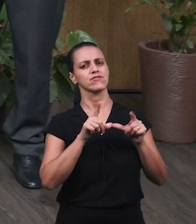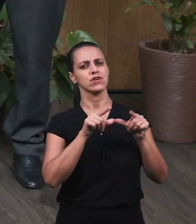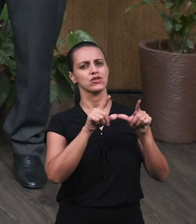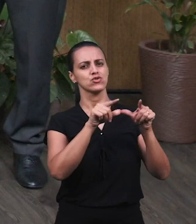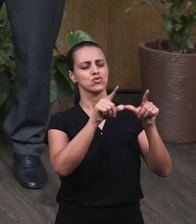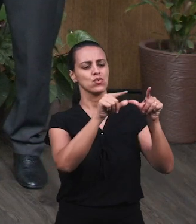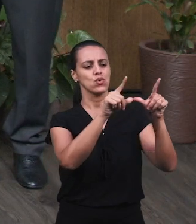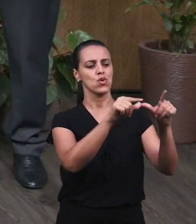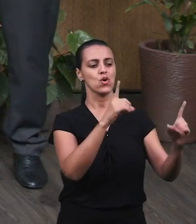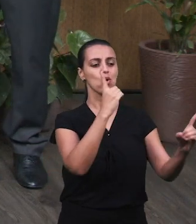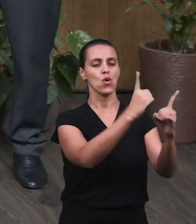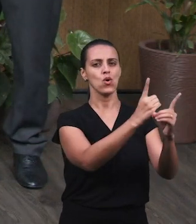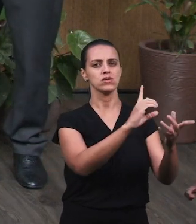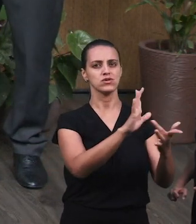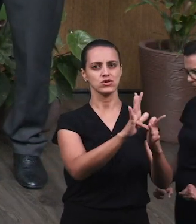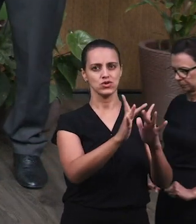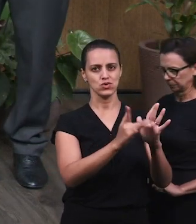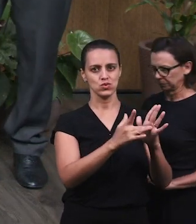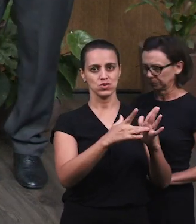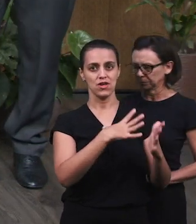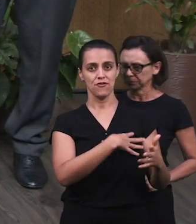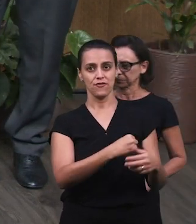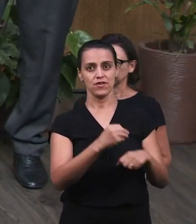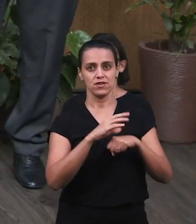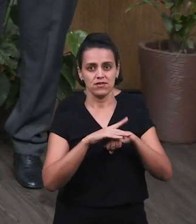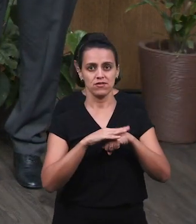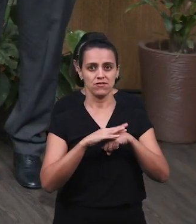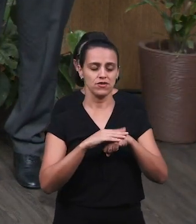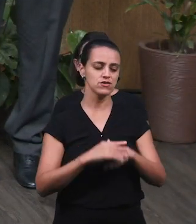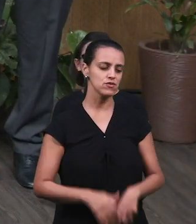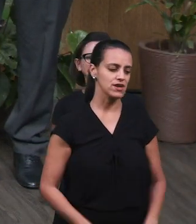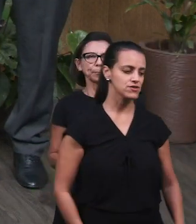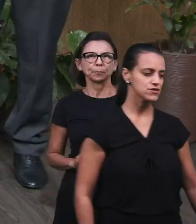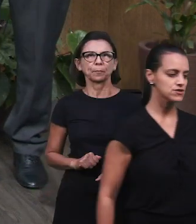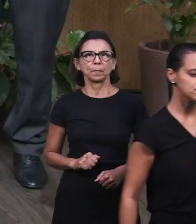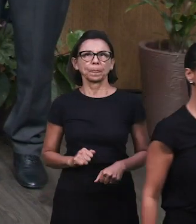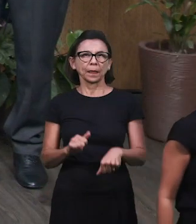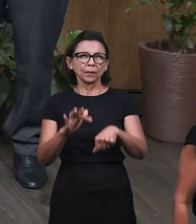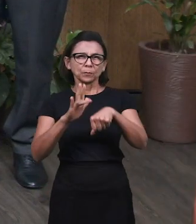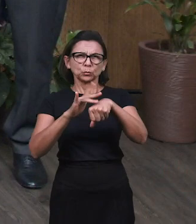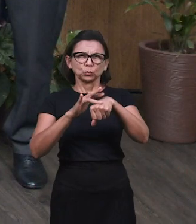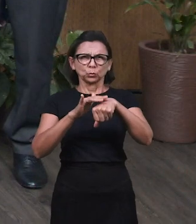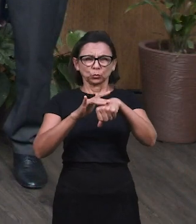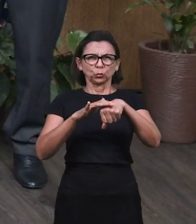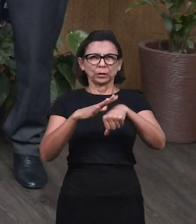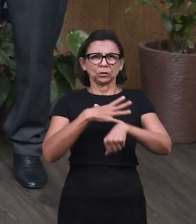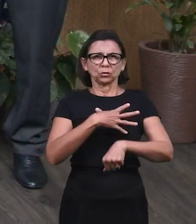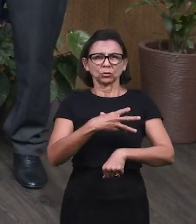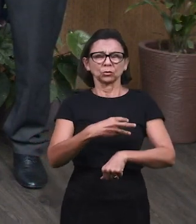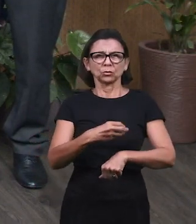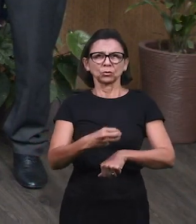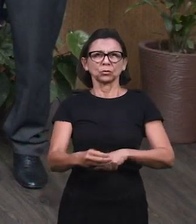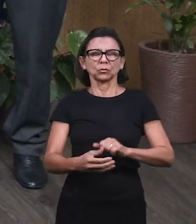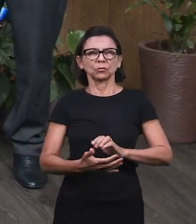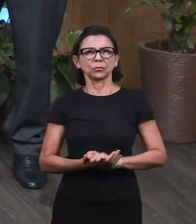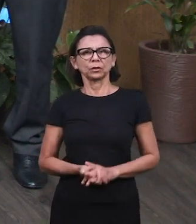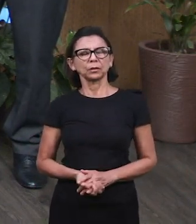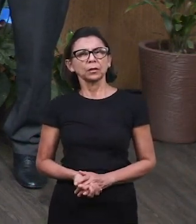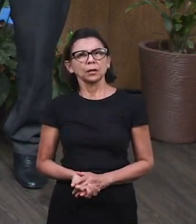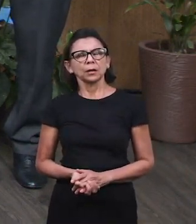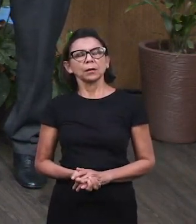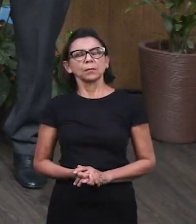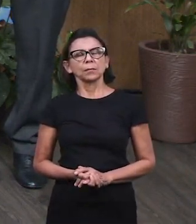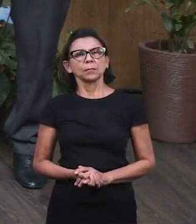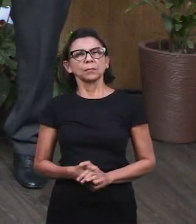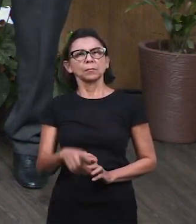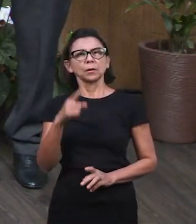malade. Mais nous allons, Sergio, avant de montrer comme cet officier du roi a fait le meilleur choix, nous